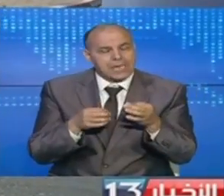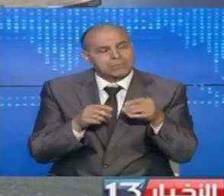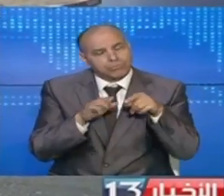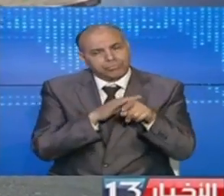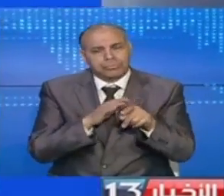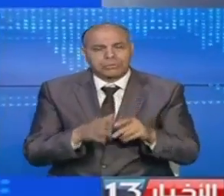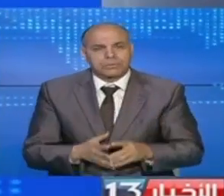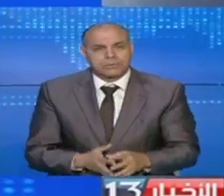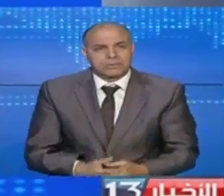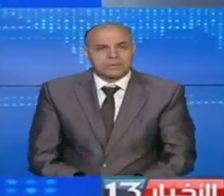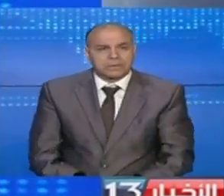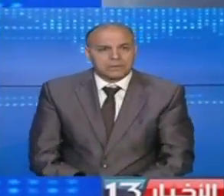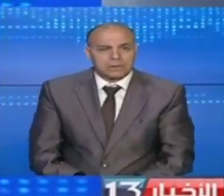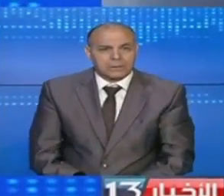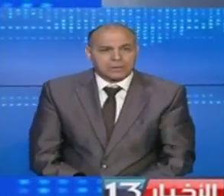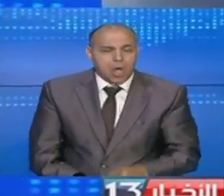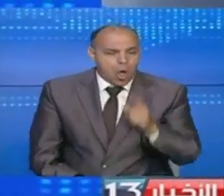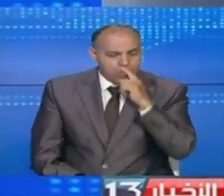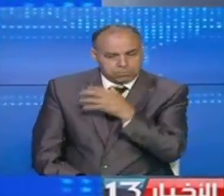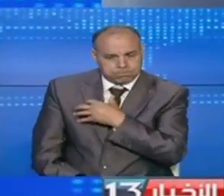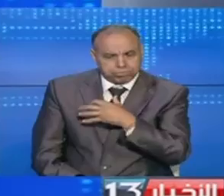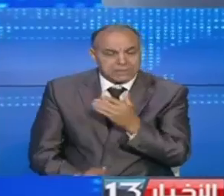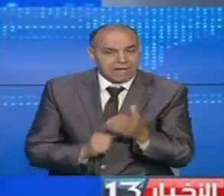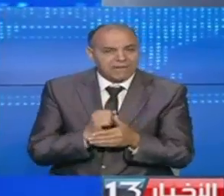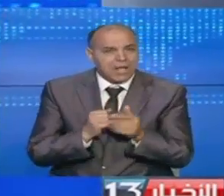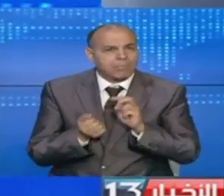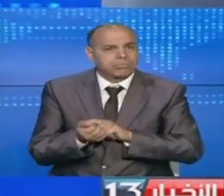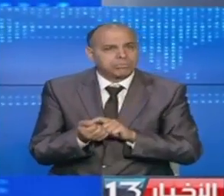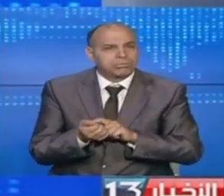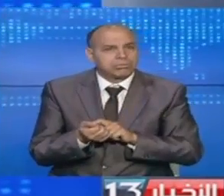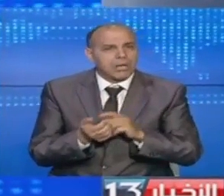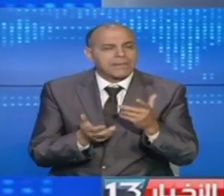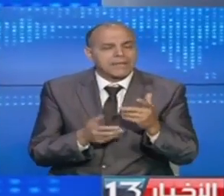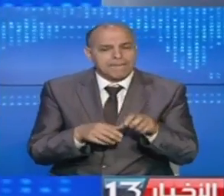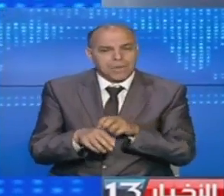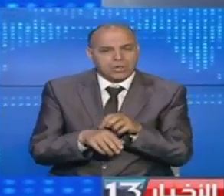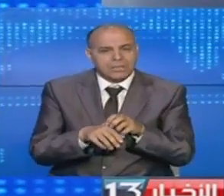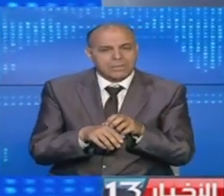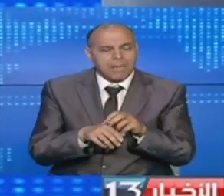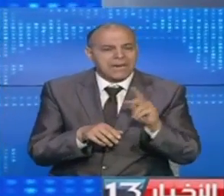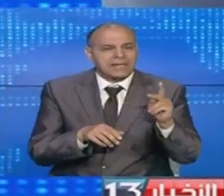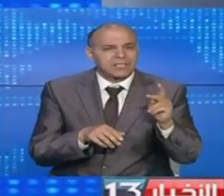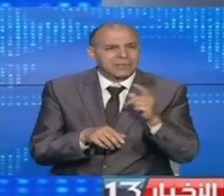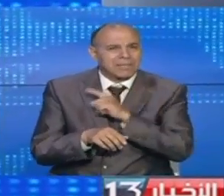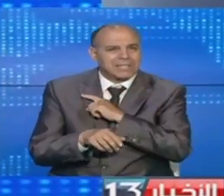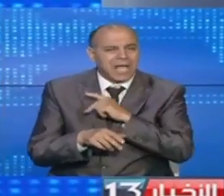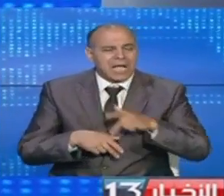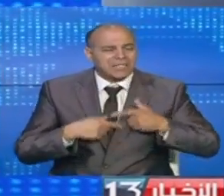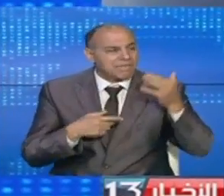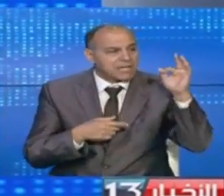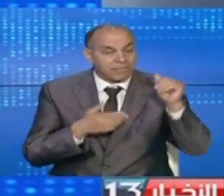جذرية. مستثمر في قطاع الفلاحة أصيل قصر جديد من معتمدية بن خداش كان مقيما